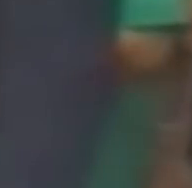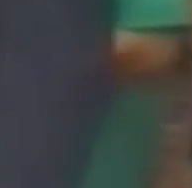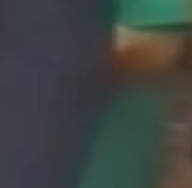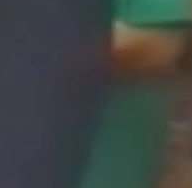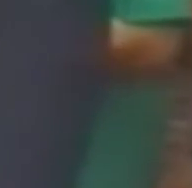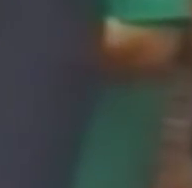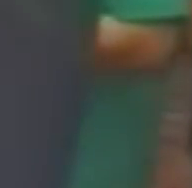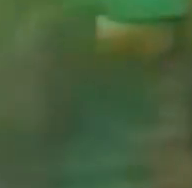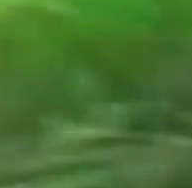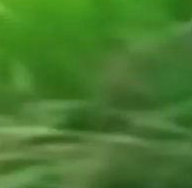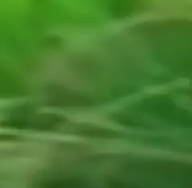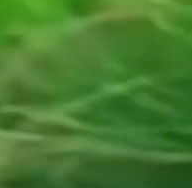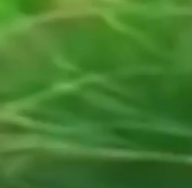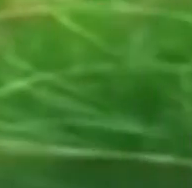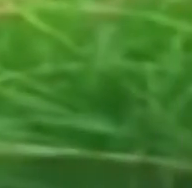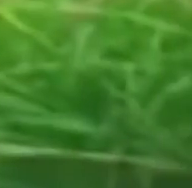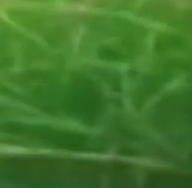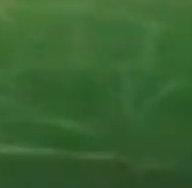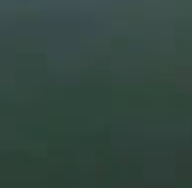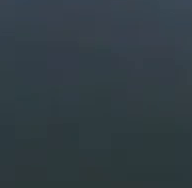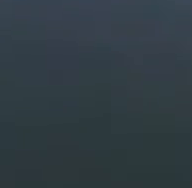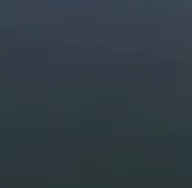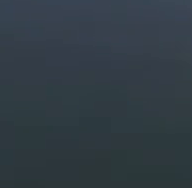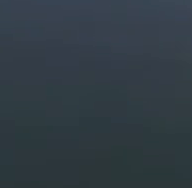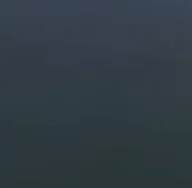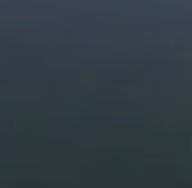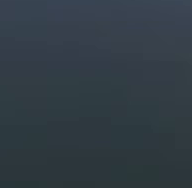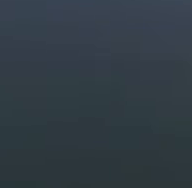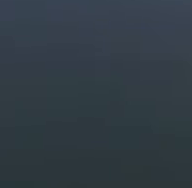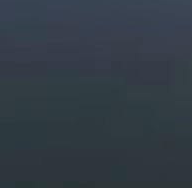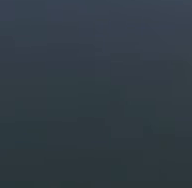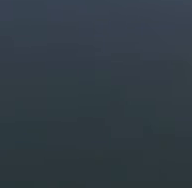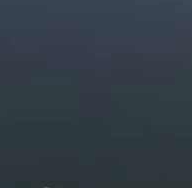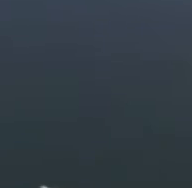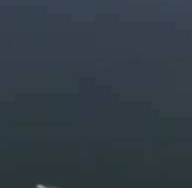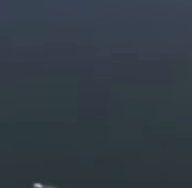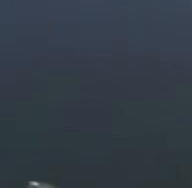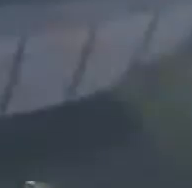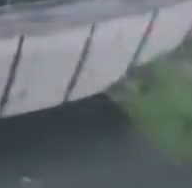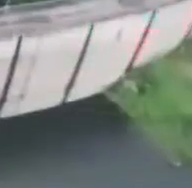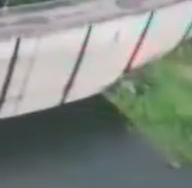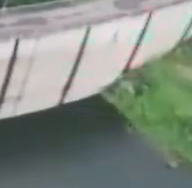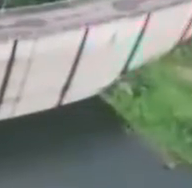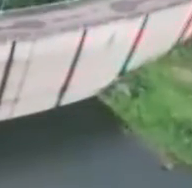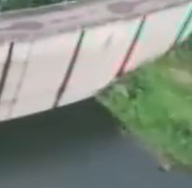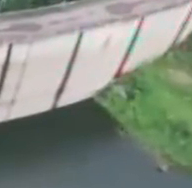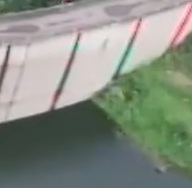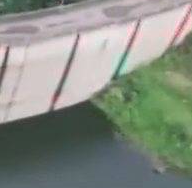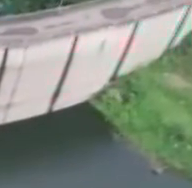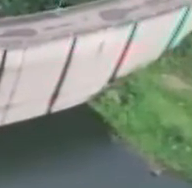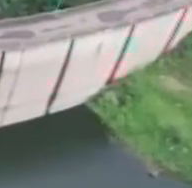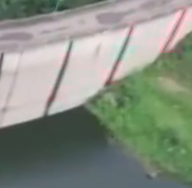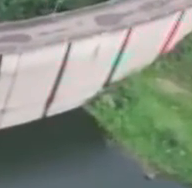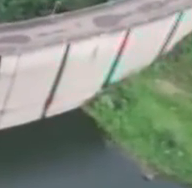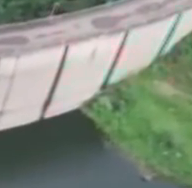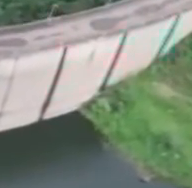ที่ทั้งการปลูกหญ้าแฝกการตรวจสอบอ่างเก็บน้ำเขื่อนกั้นน้ำให้แข็งแรงซ่อมเสริมสร้างให้ร